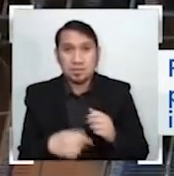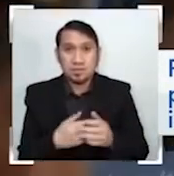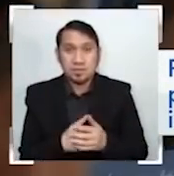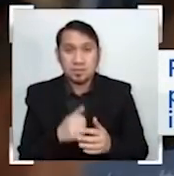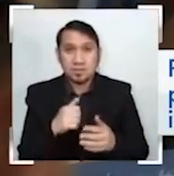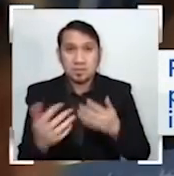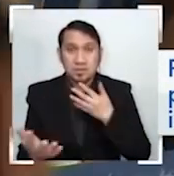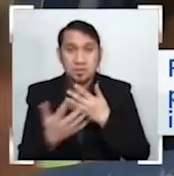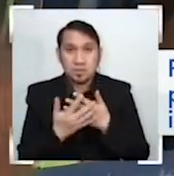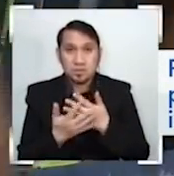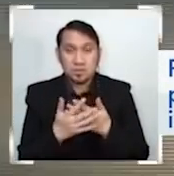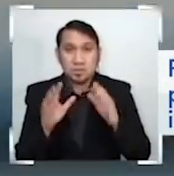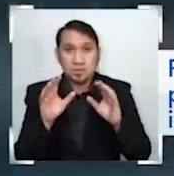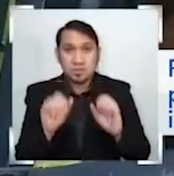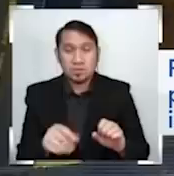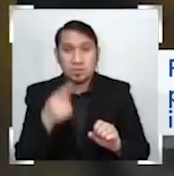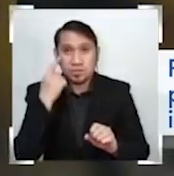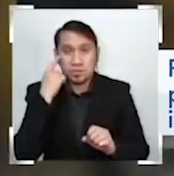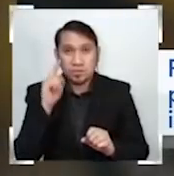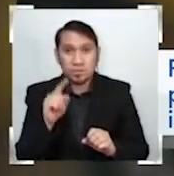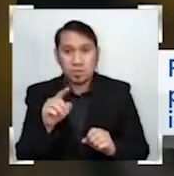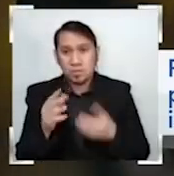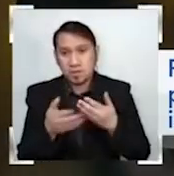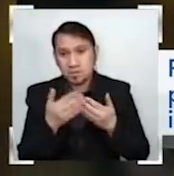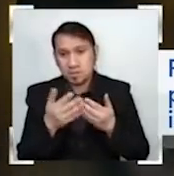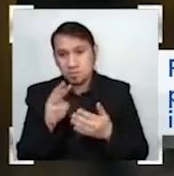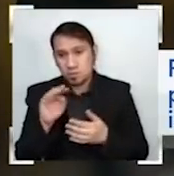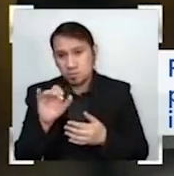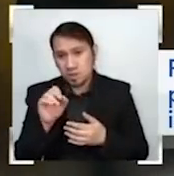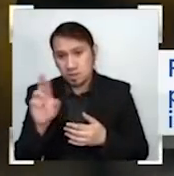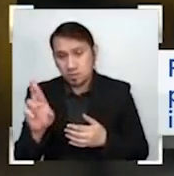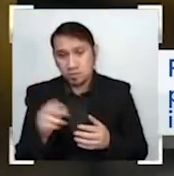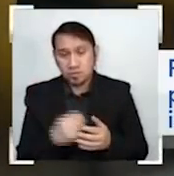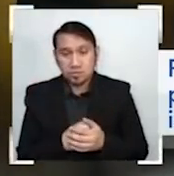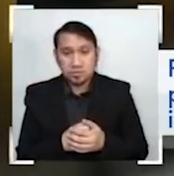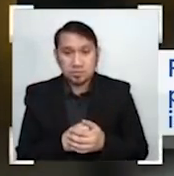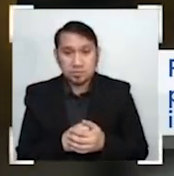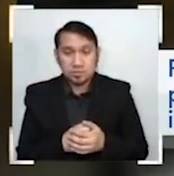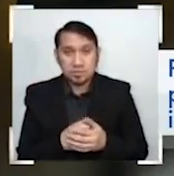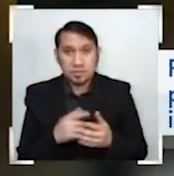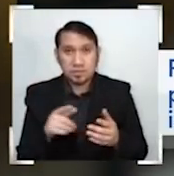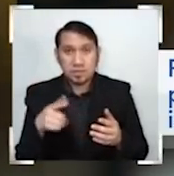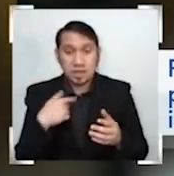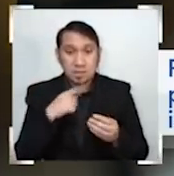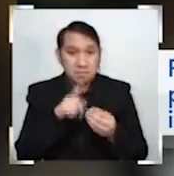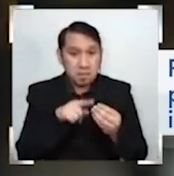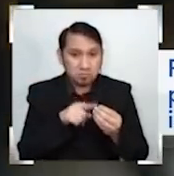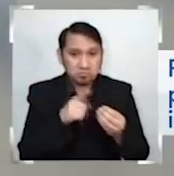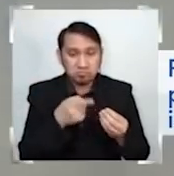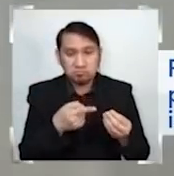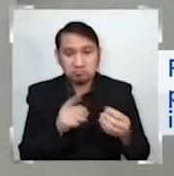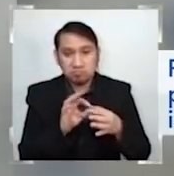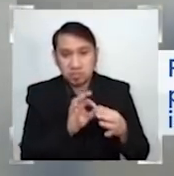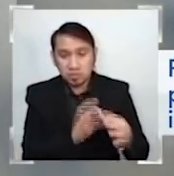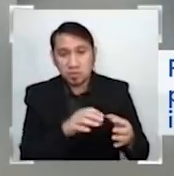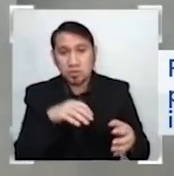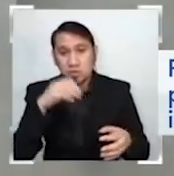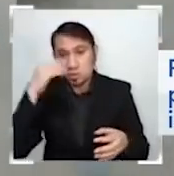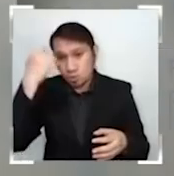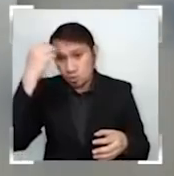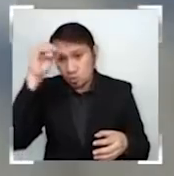mga nahuhuli para sa minor offenses. Reaksyon nito ni Jokno sa kaso ng isang lolong nakulong dahil sa pagnanakaumano ng